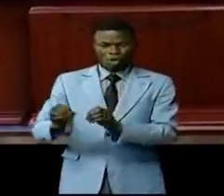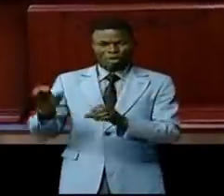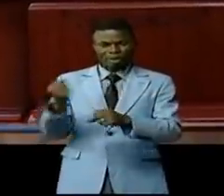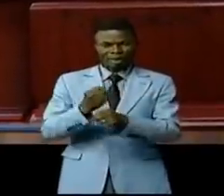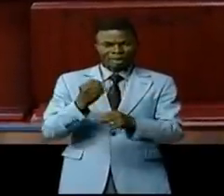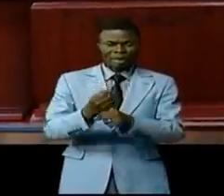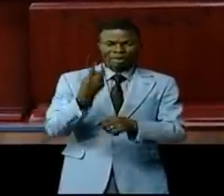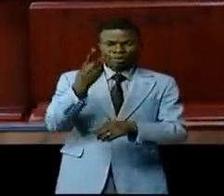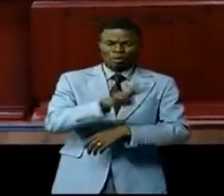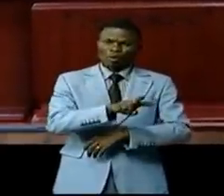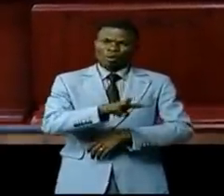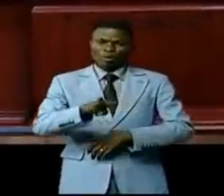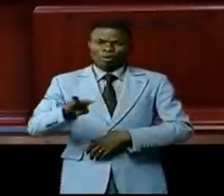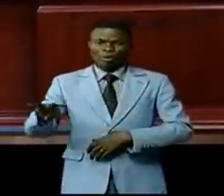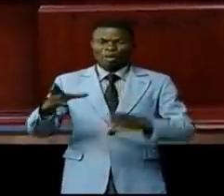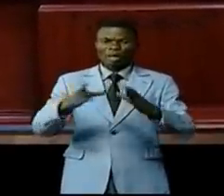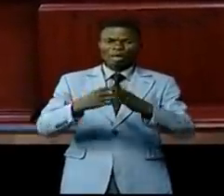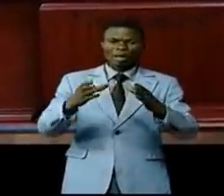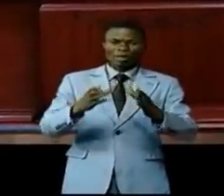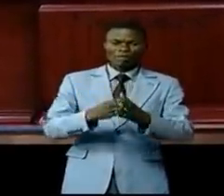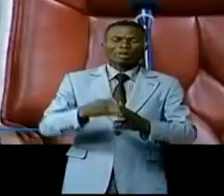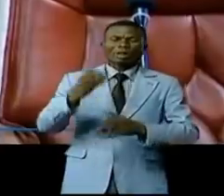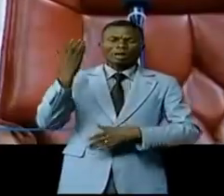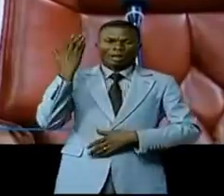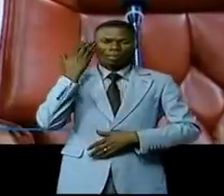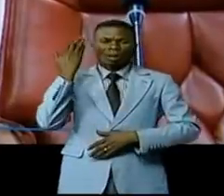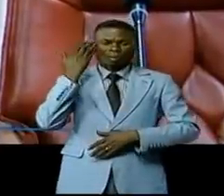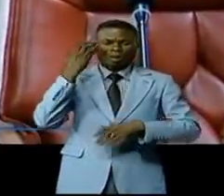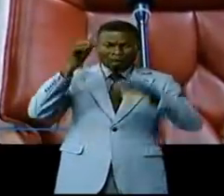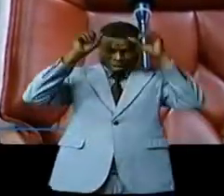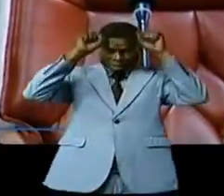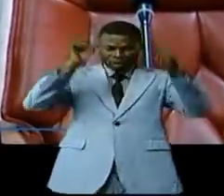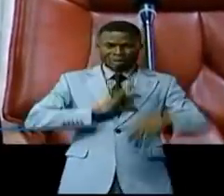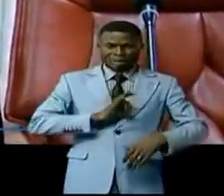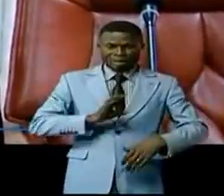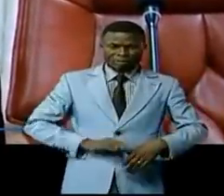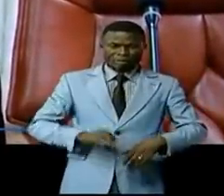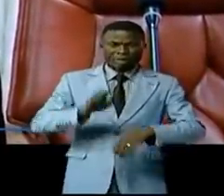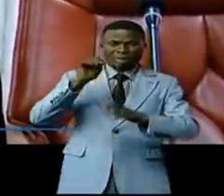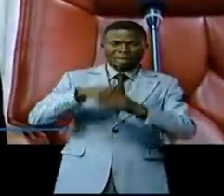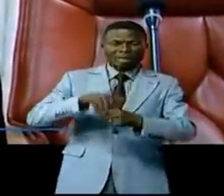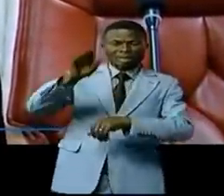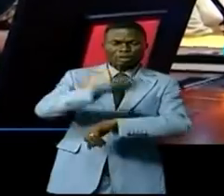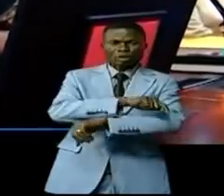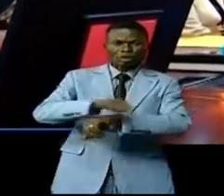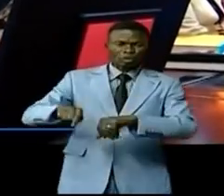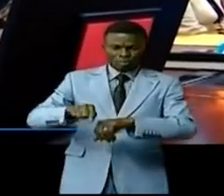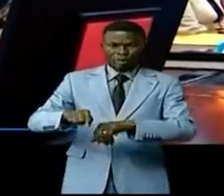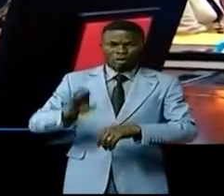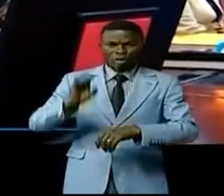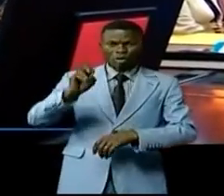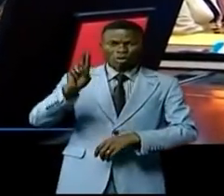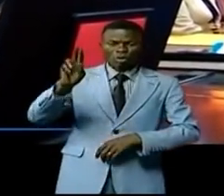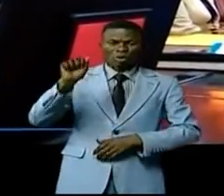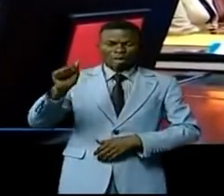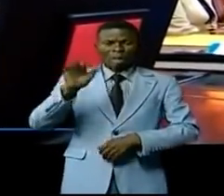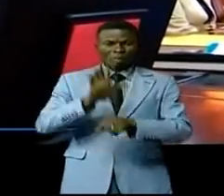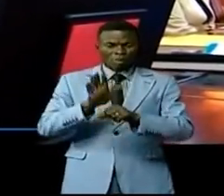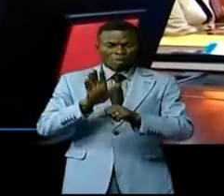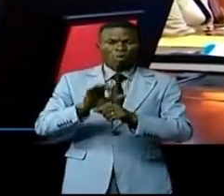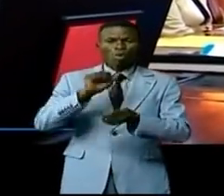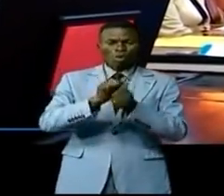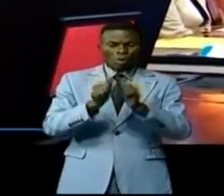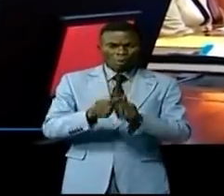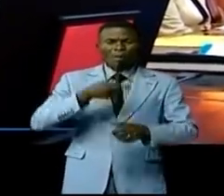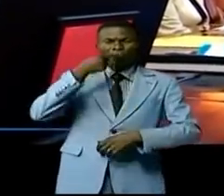plus de 2 heures avec le père de la nation dans son cabinet de travail de la Cité de l'Union africaine. Plusieurs questions ont fait l'objet